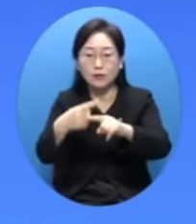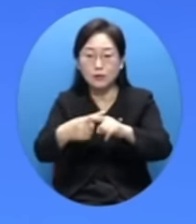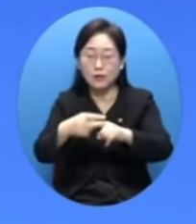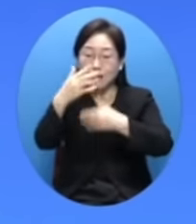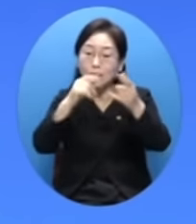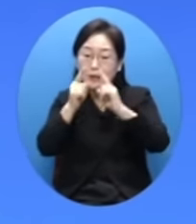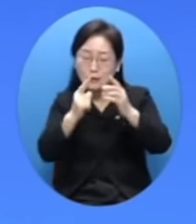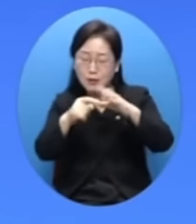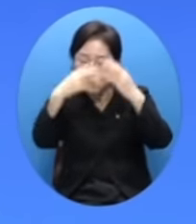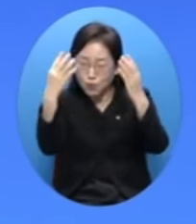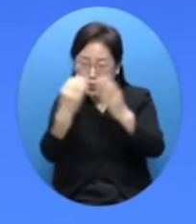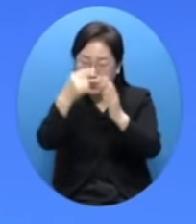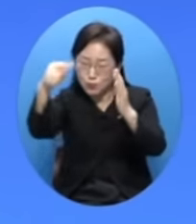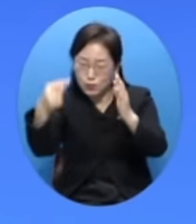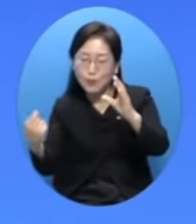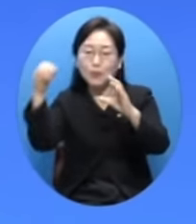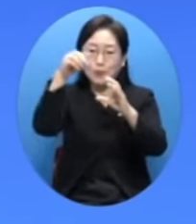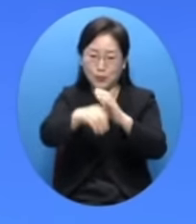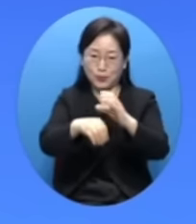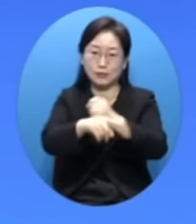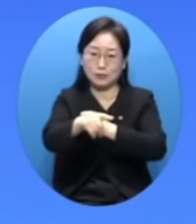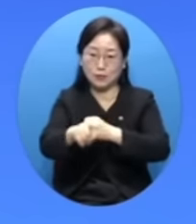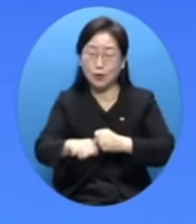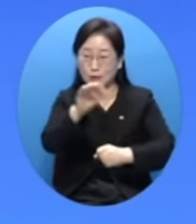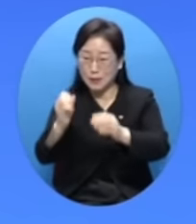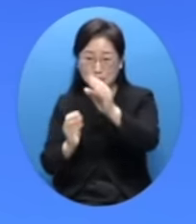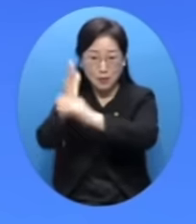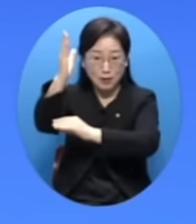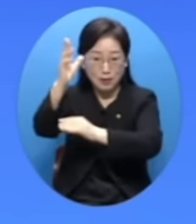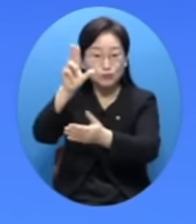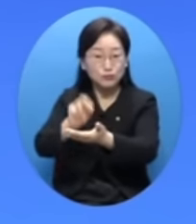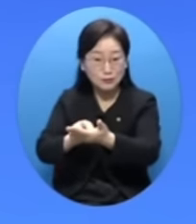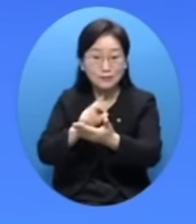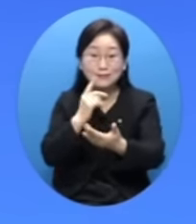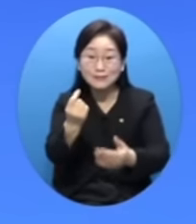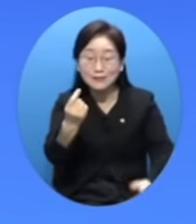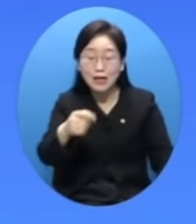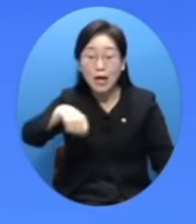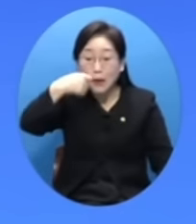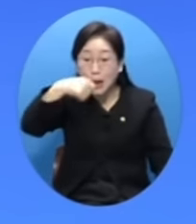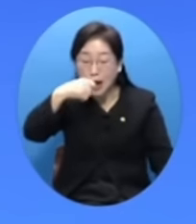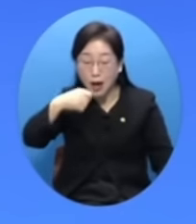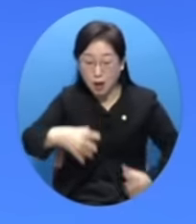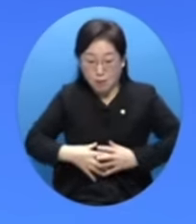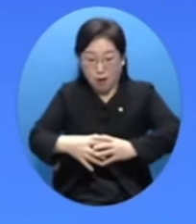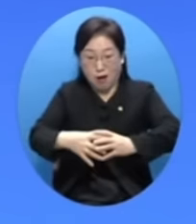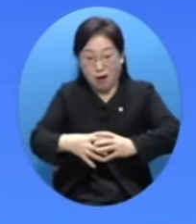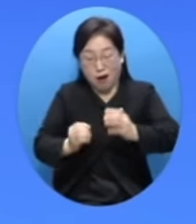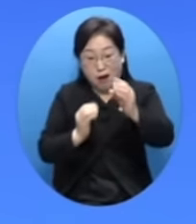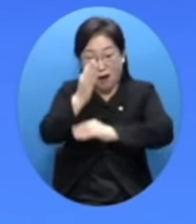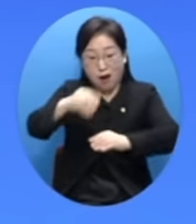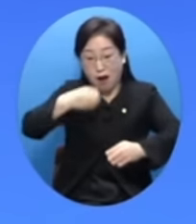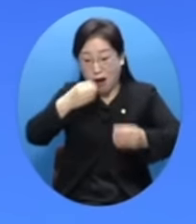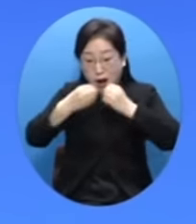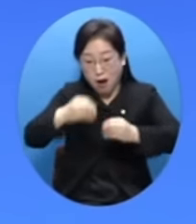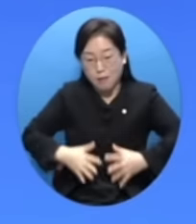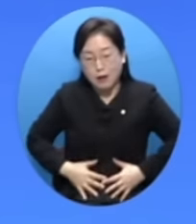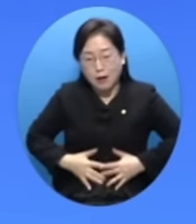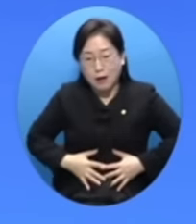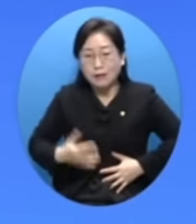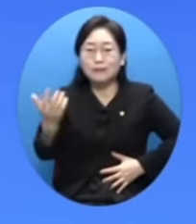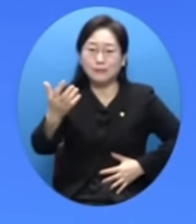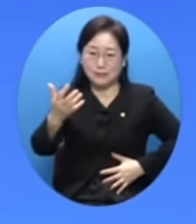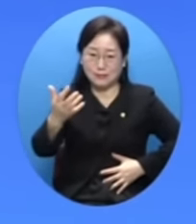있습니다 우리가 무엇을 지나치게 하면 문제가 됩니다 밥을 먹어도 너무 많이 먹으면 배탈이